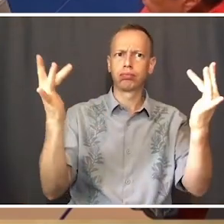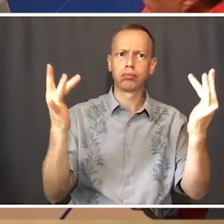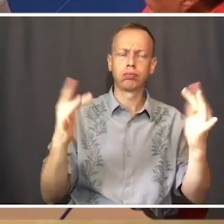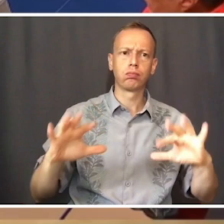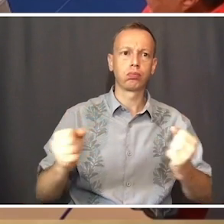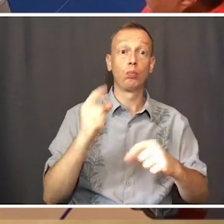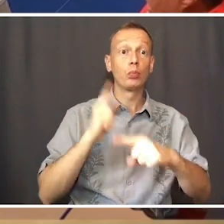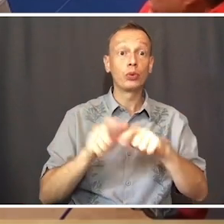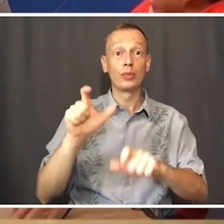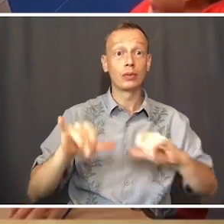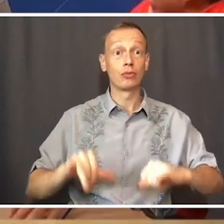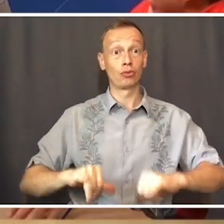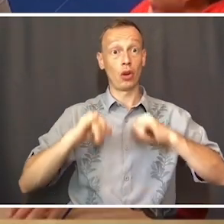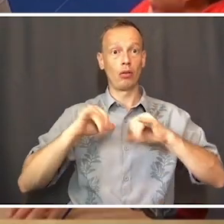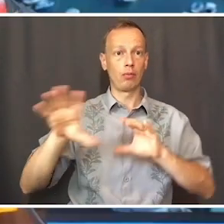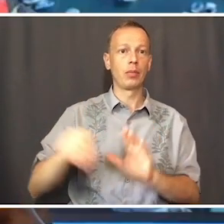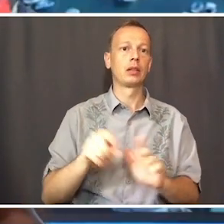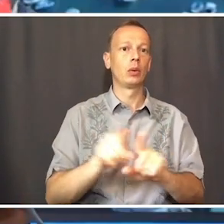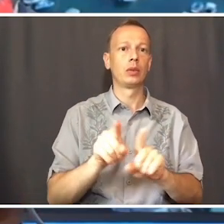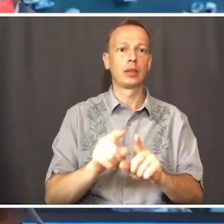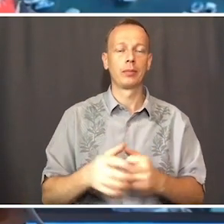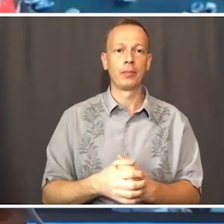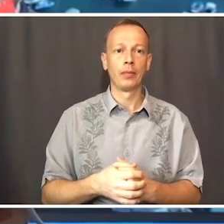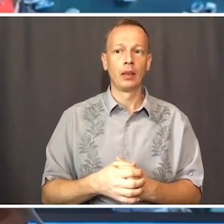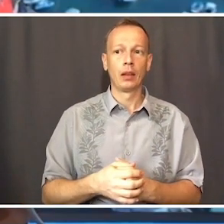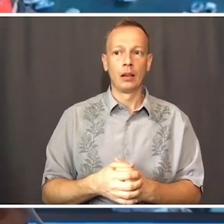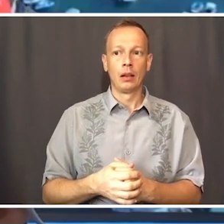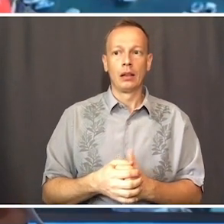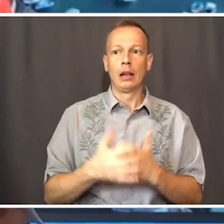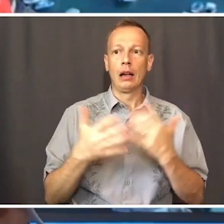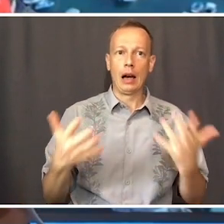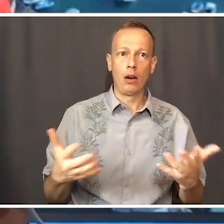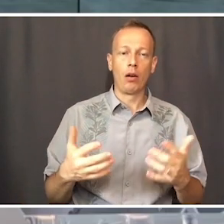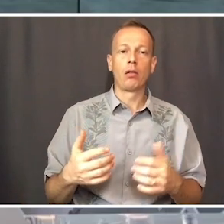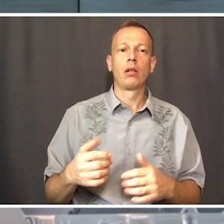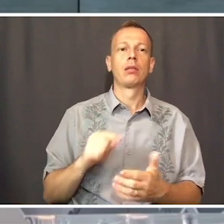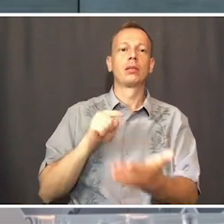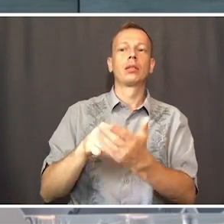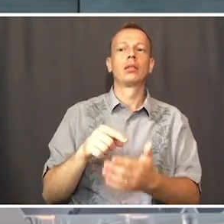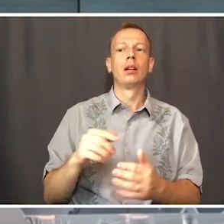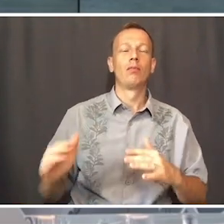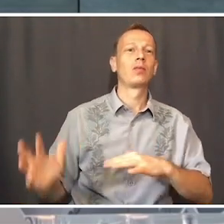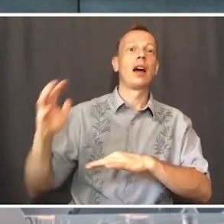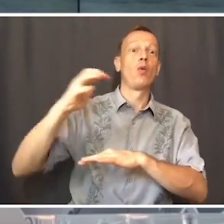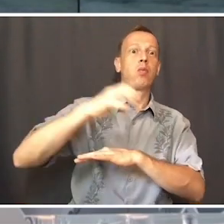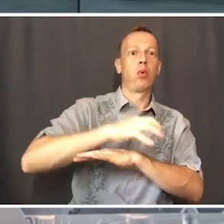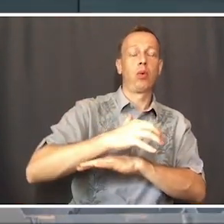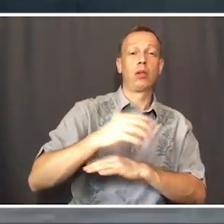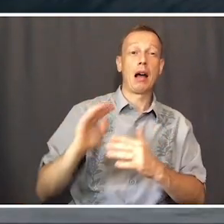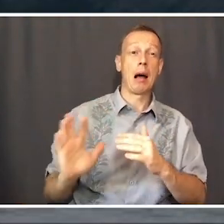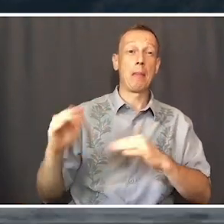jeunesse, des jeunes. Du gros, du très gros à Tehupo, des vagues de plus de 3 mètres